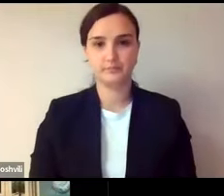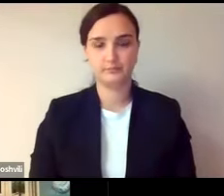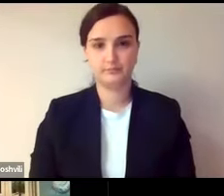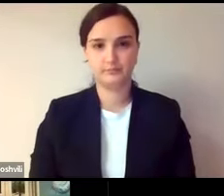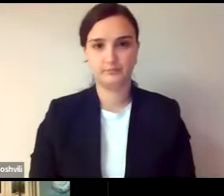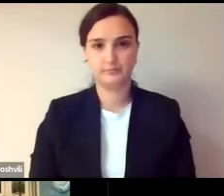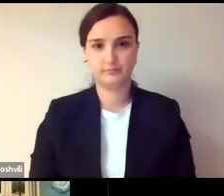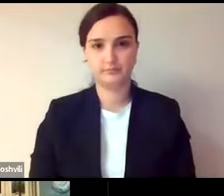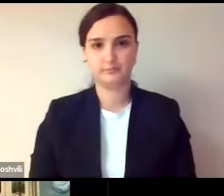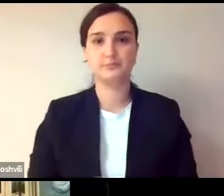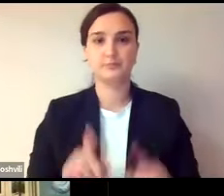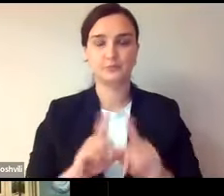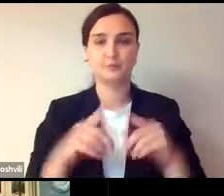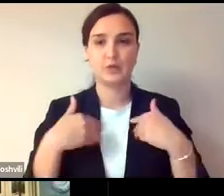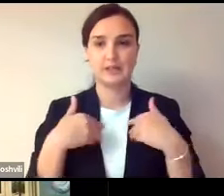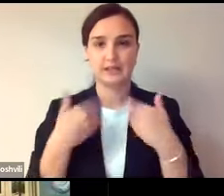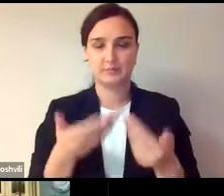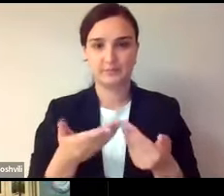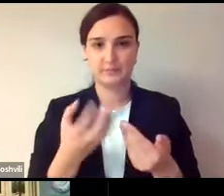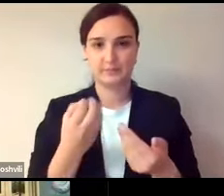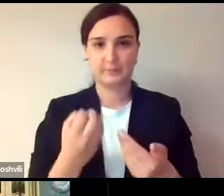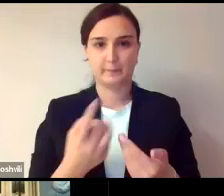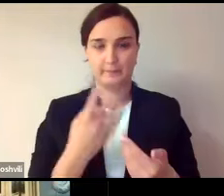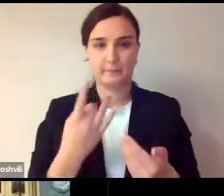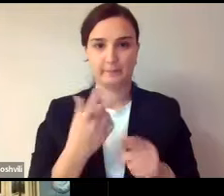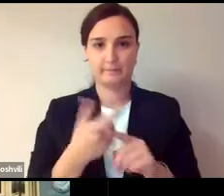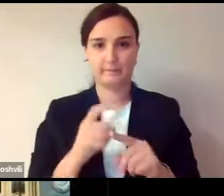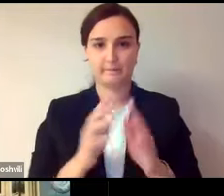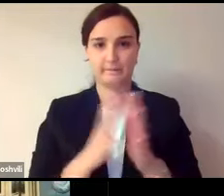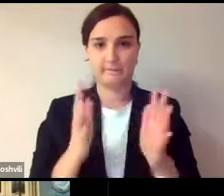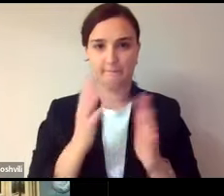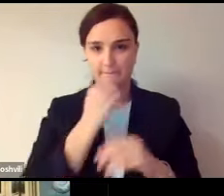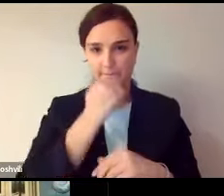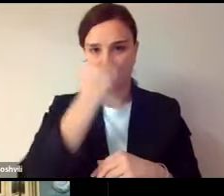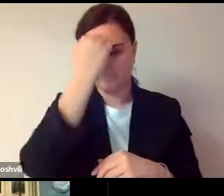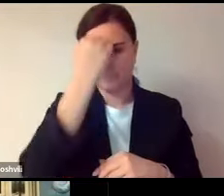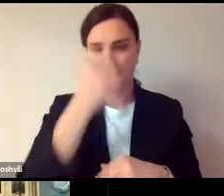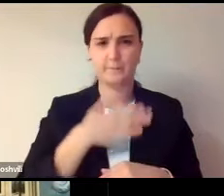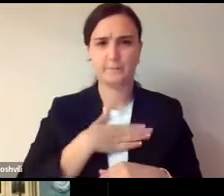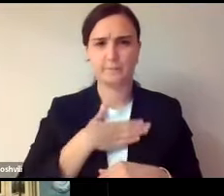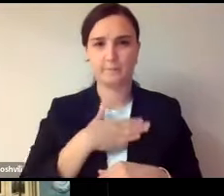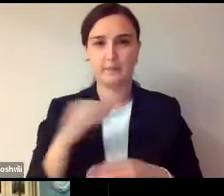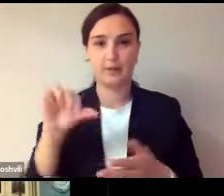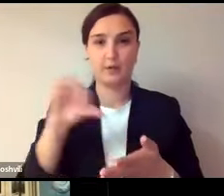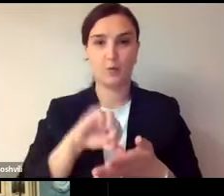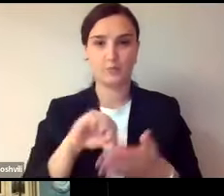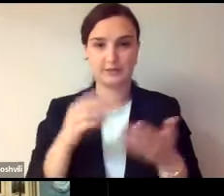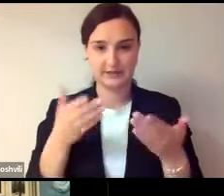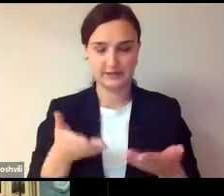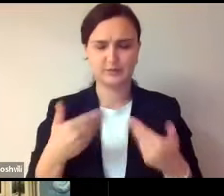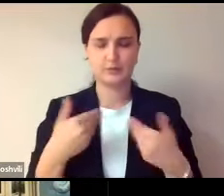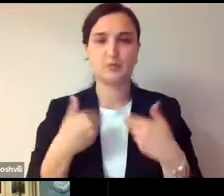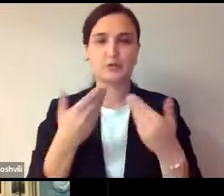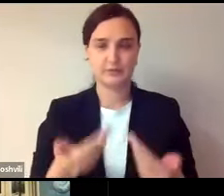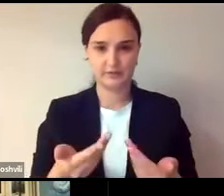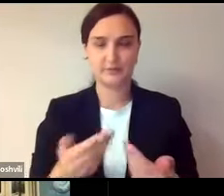მანამდე ჩვენს მოგესალმებით, კიდევ ერთხელ ძალიან დიდი მადლობა ჩვენი აკყოფნისთვის,